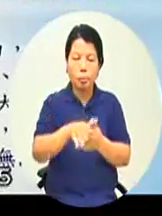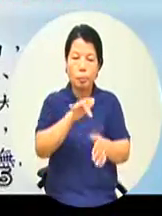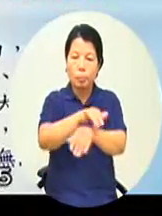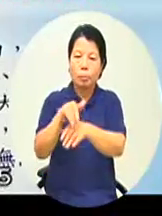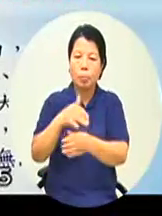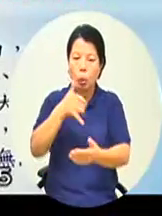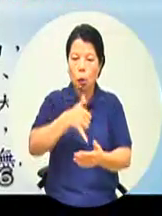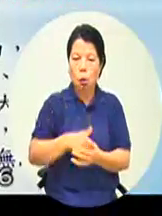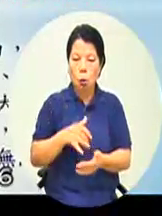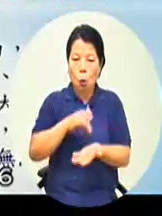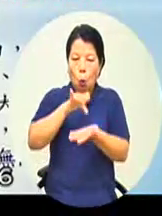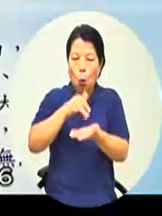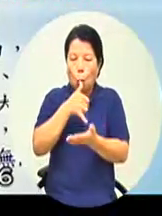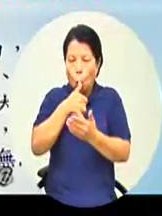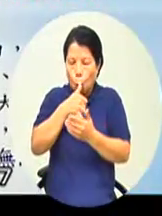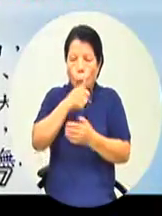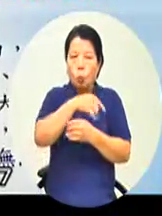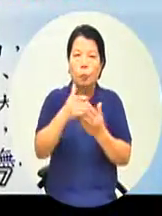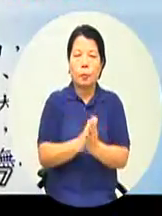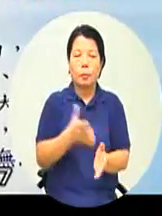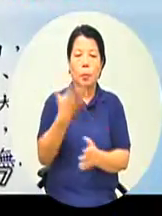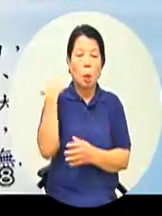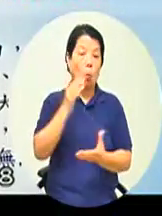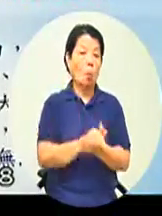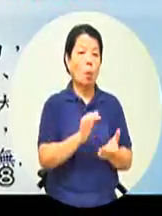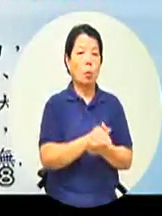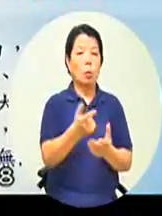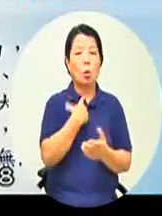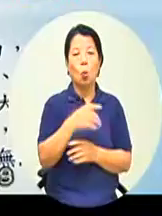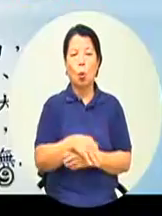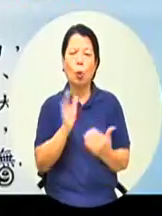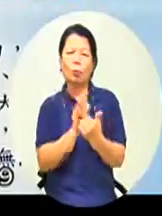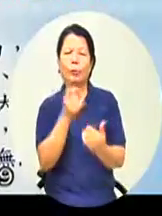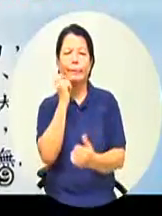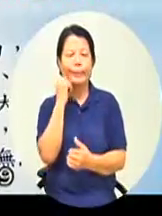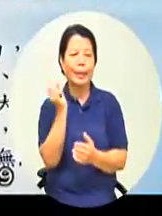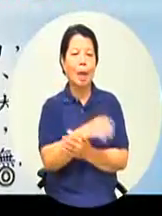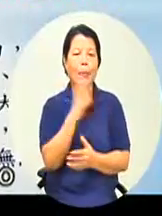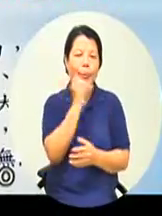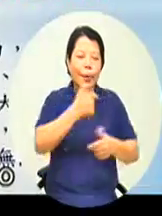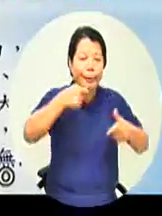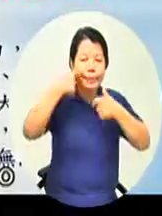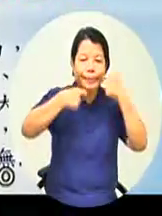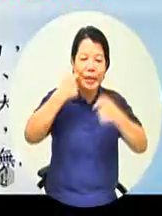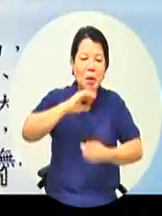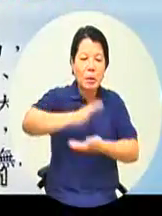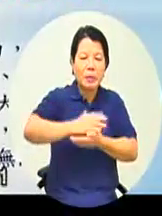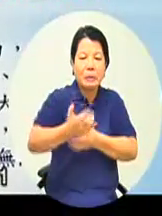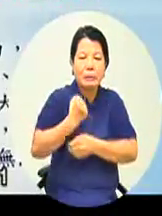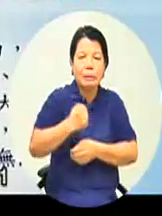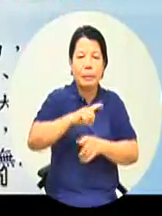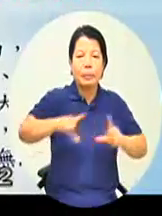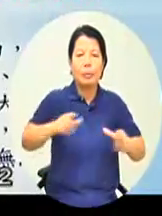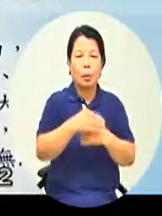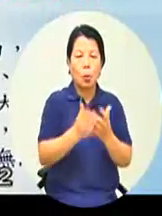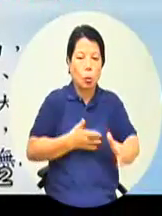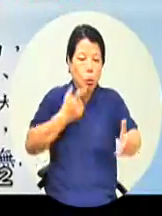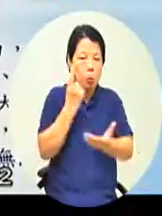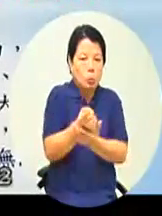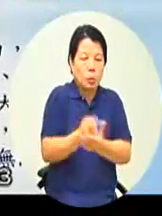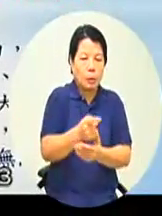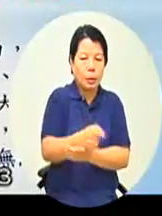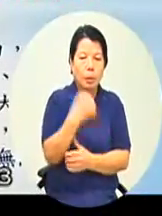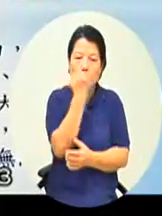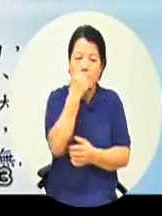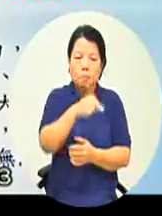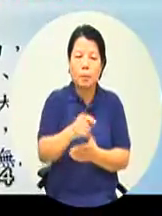这个我们以前常讲，譬如说朋友找我一起，不好意思拒绝，好奇，压力很大，很想疏解，加入帮派以后大家都在拉 K，